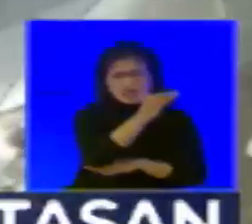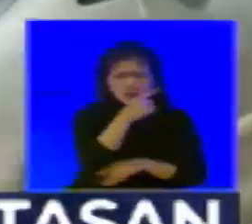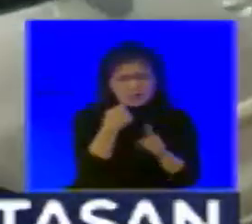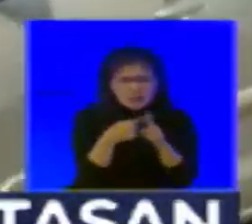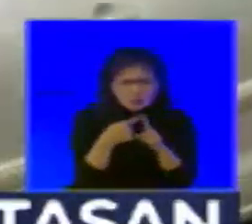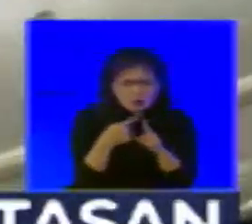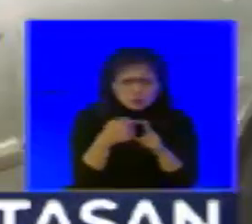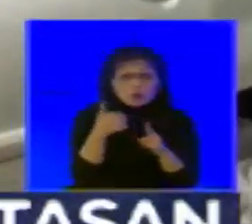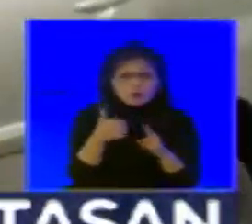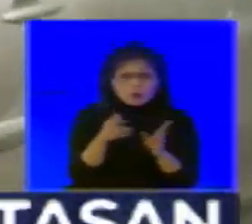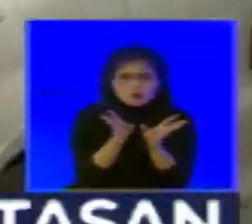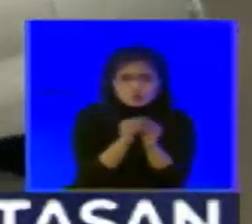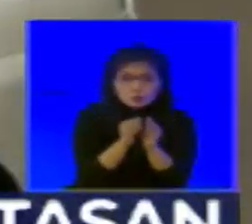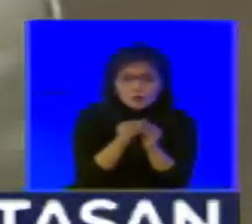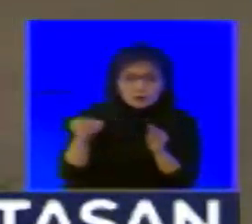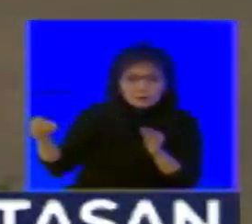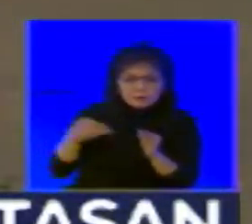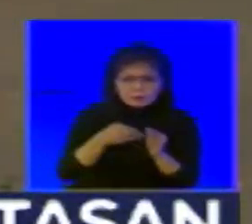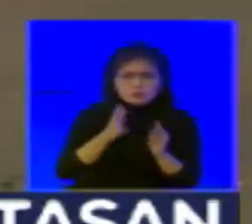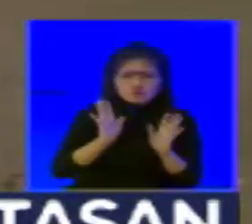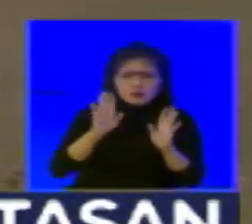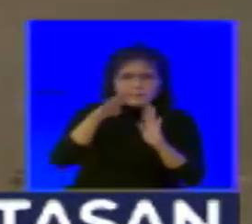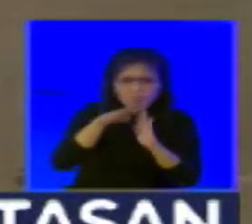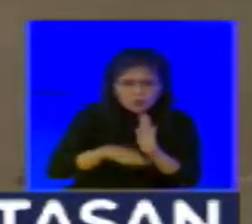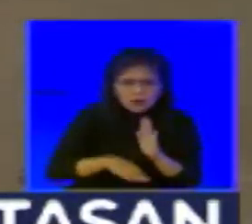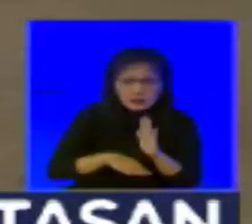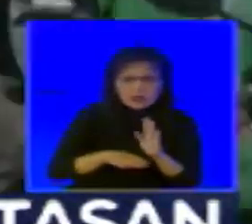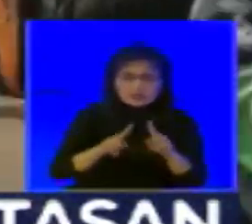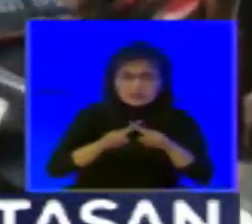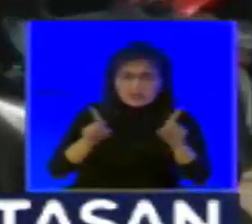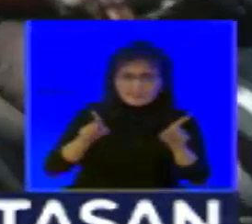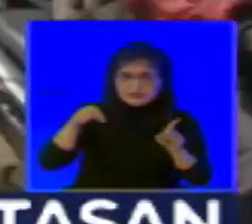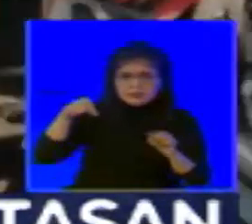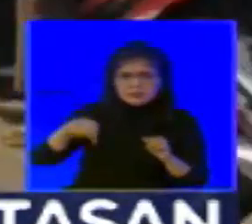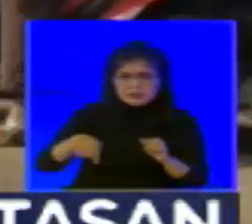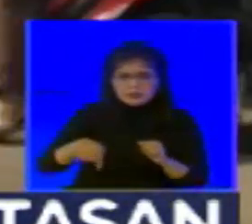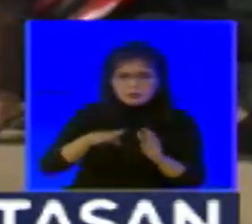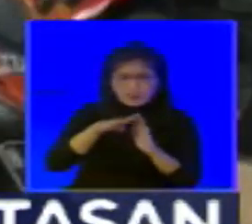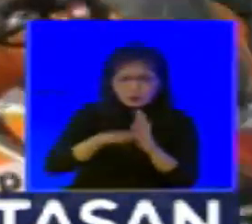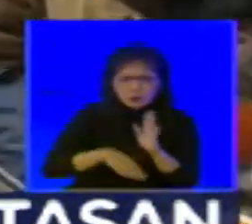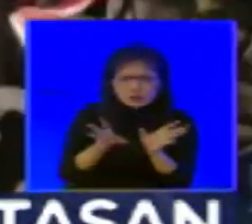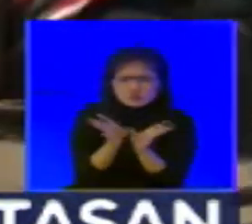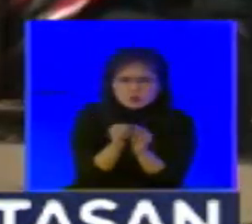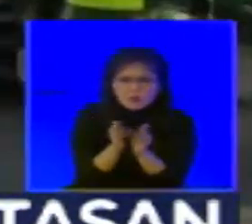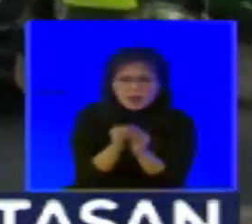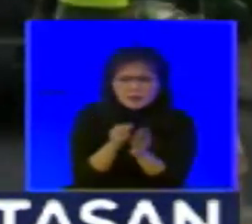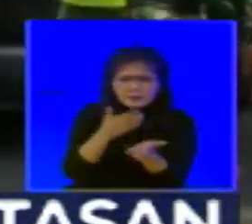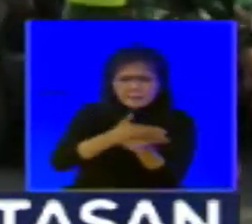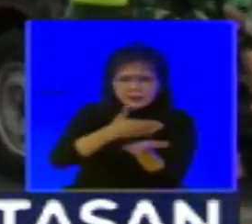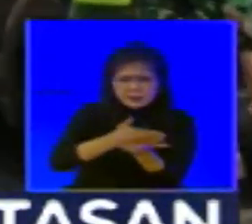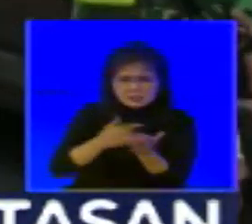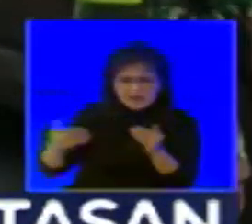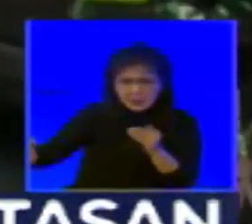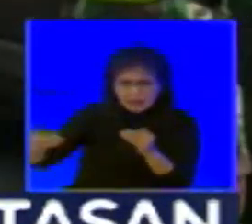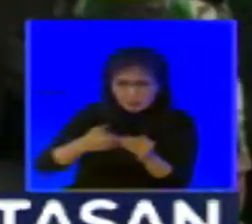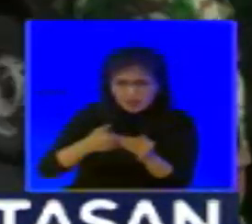melintas dari Bekasi menuju Jakarta cenderung berkurang. Meski demikian, belum diketahui berkurangnya jumlah kendaraan melintas di wilayah perbatasan merupakan